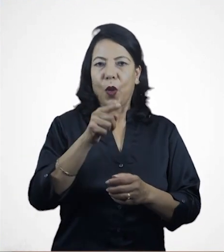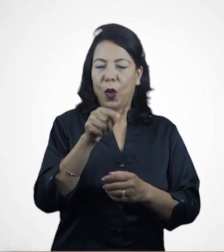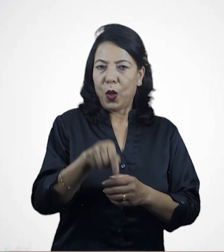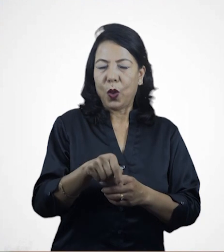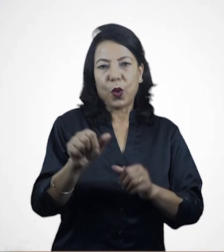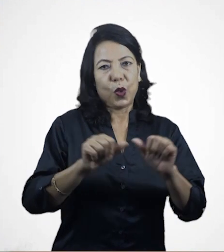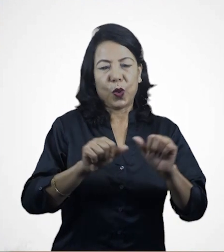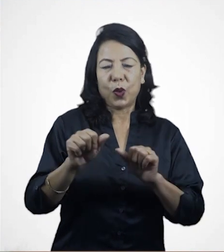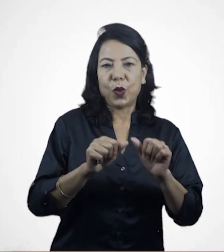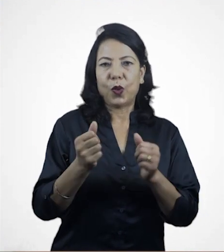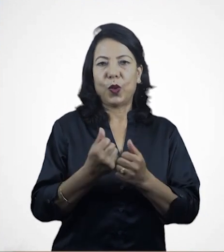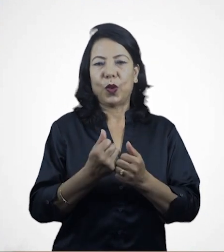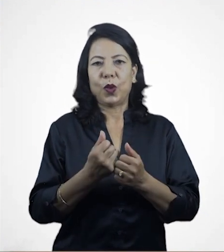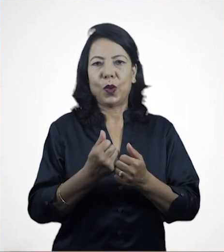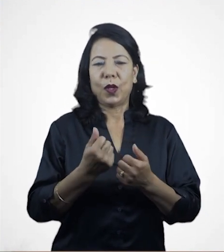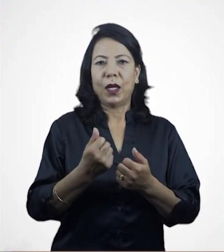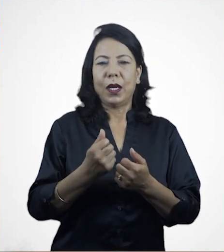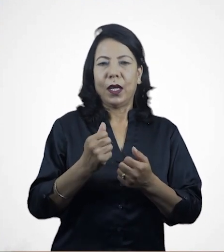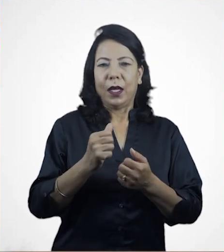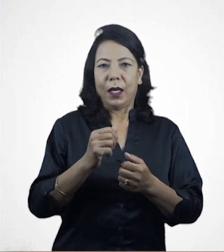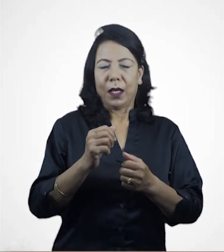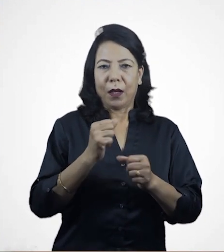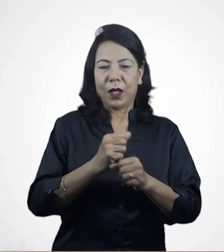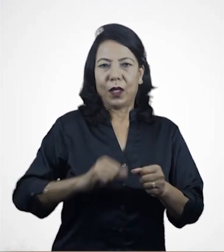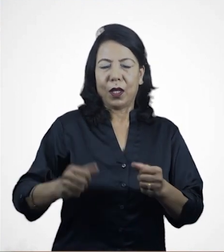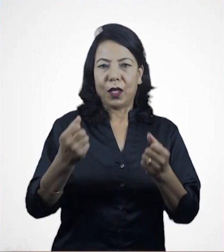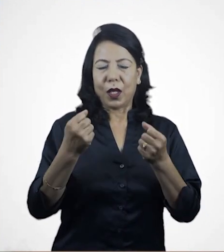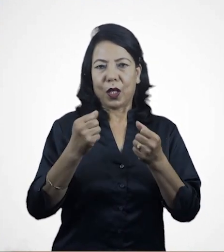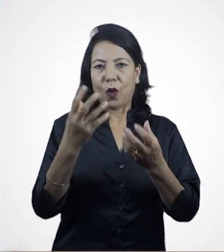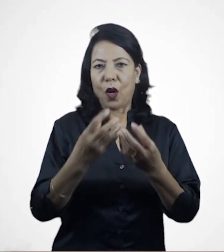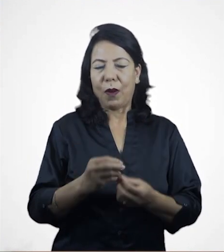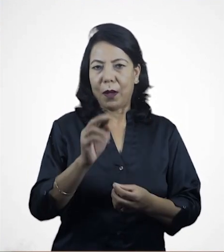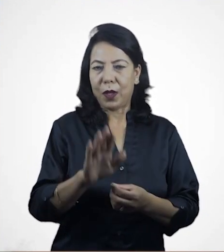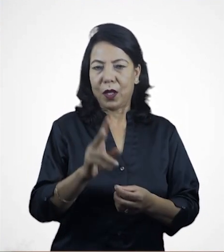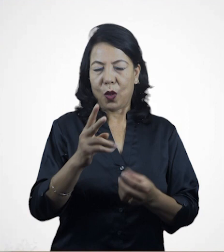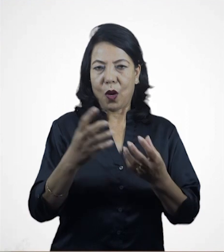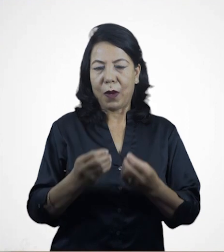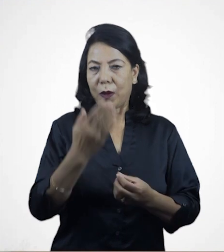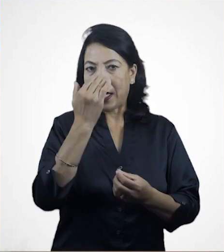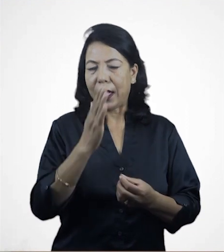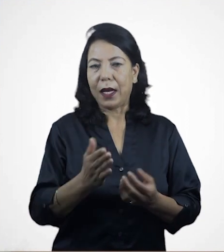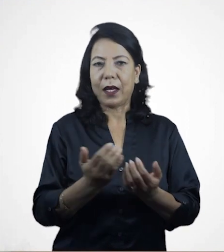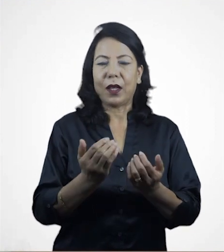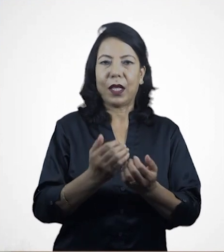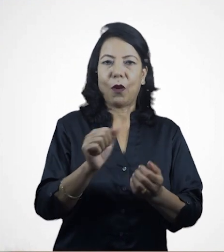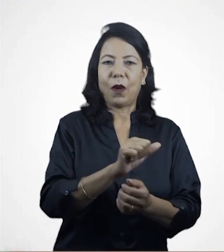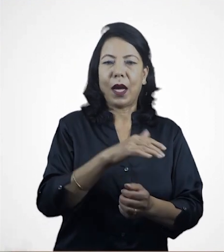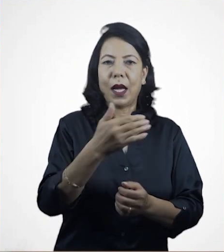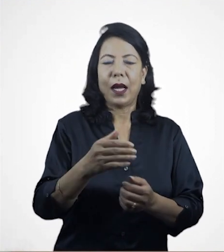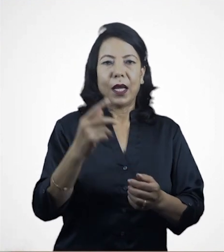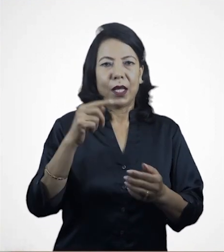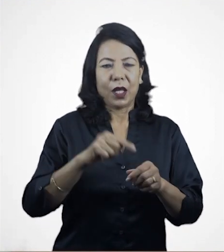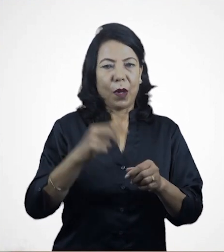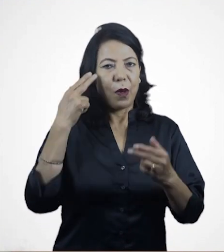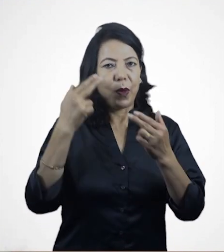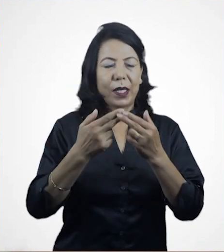खीषां